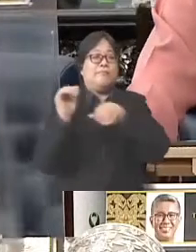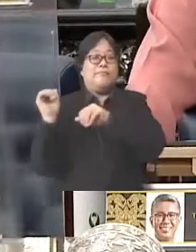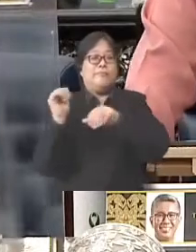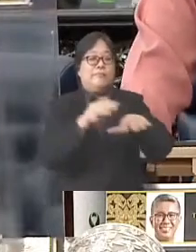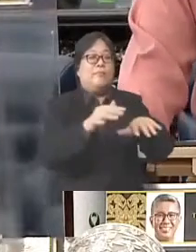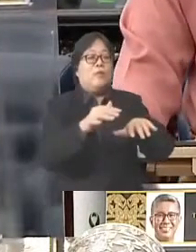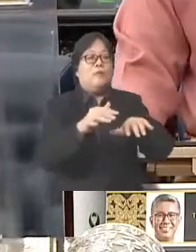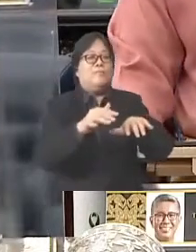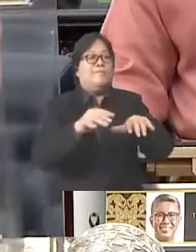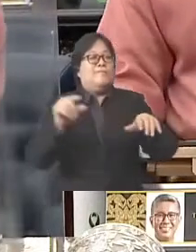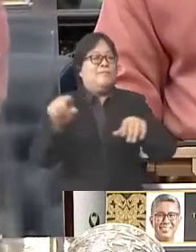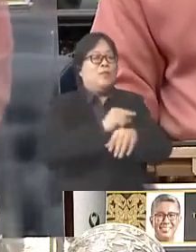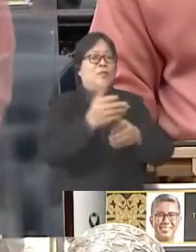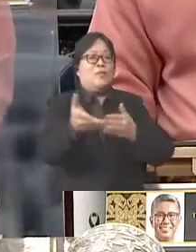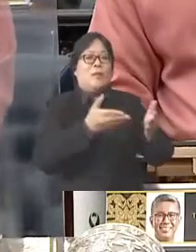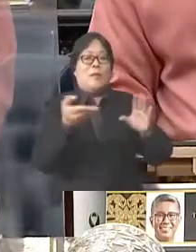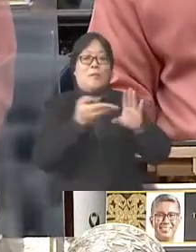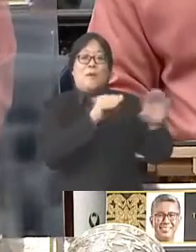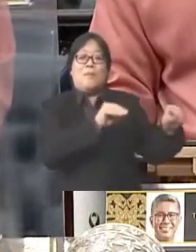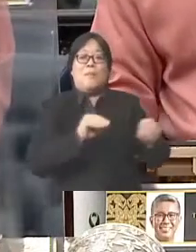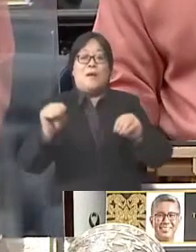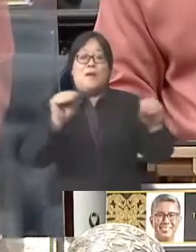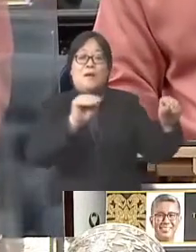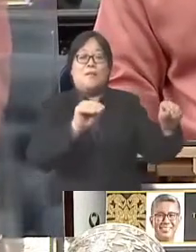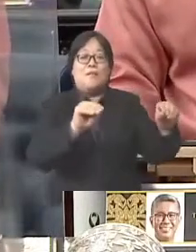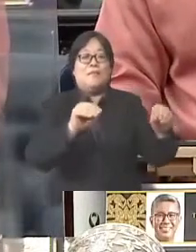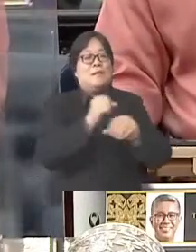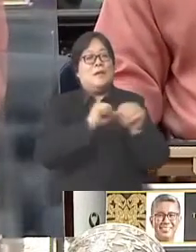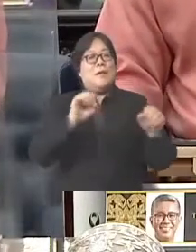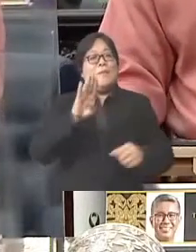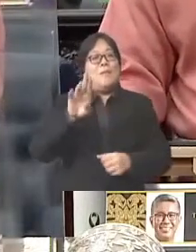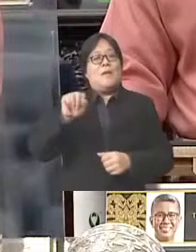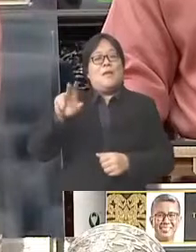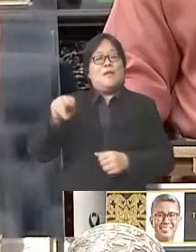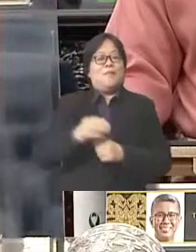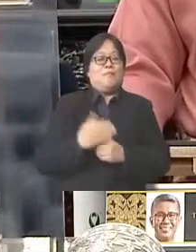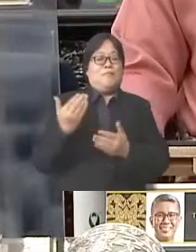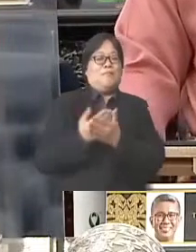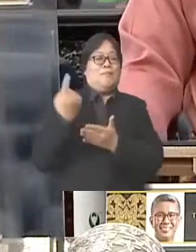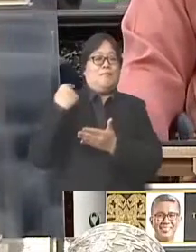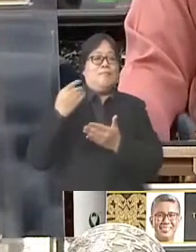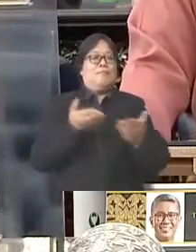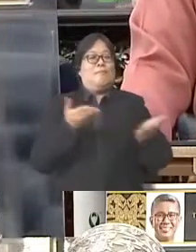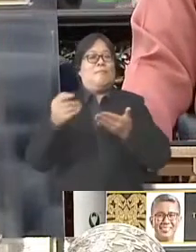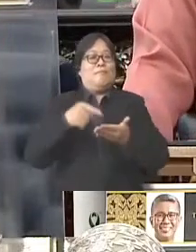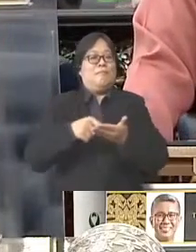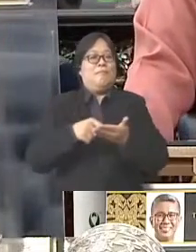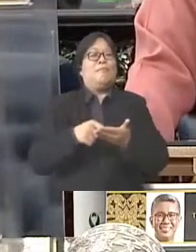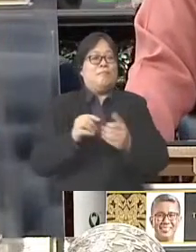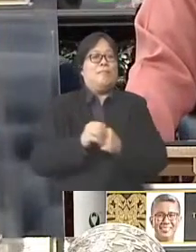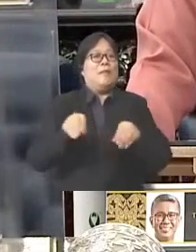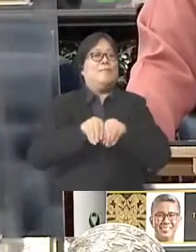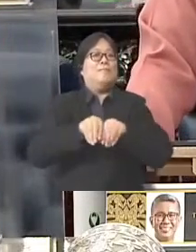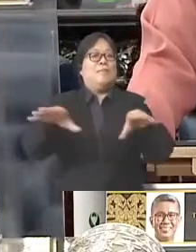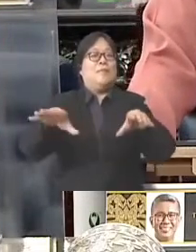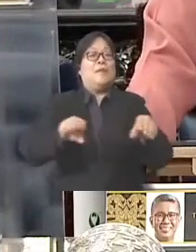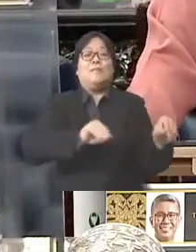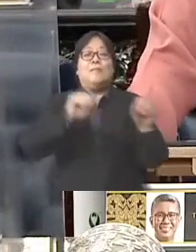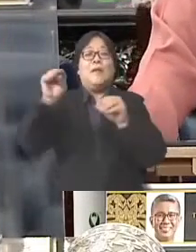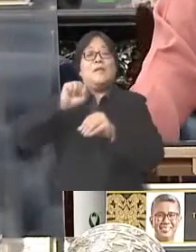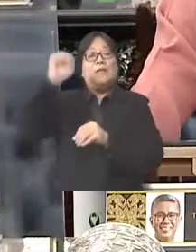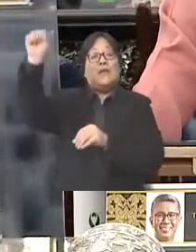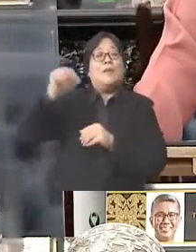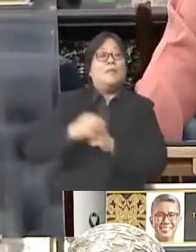berapa ramai untuk menggunakan peringatan penggerak yang disediakan oleh BSN baru-baru ini primata ini juga diunduh diluaskan ke